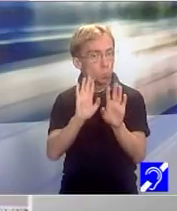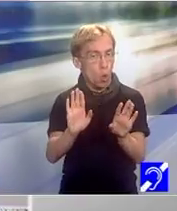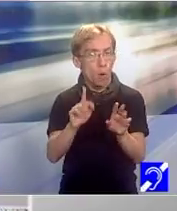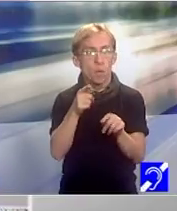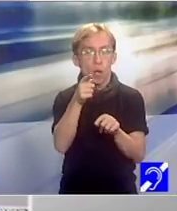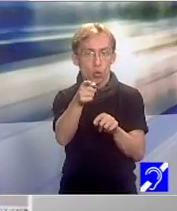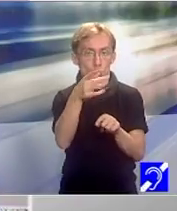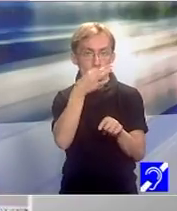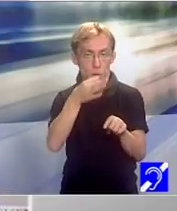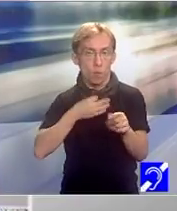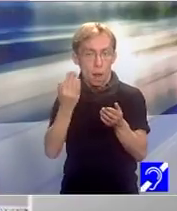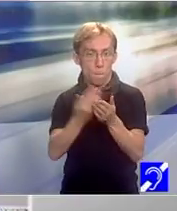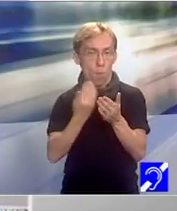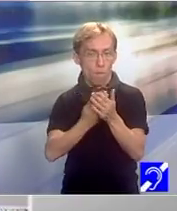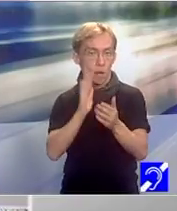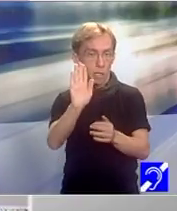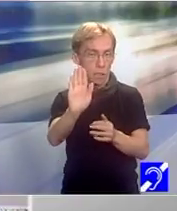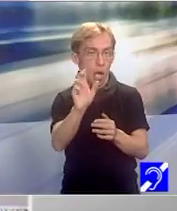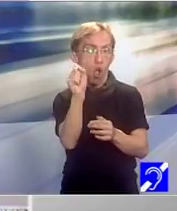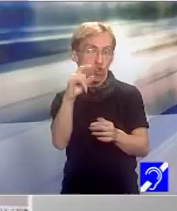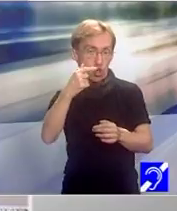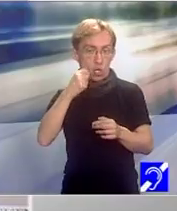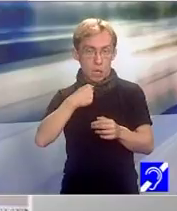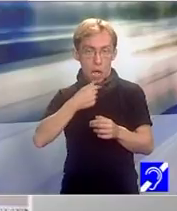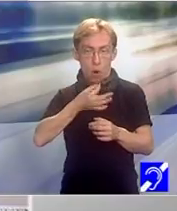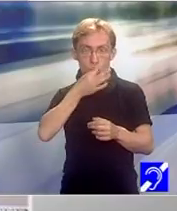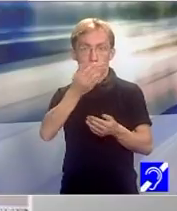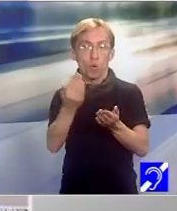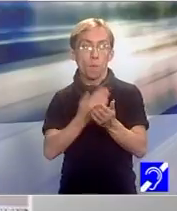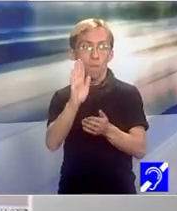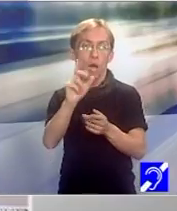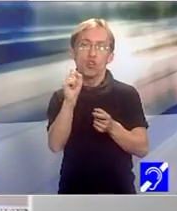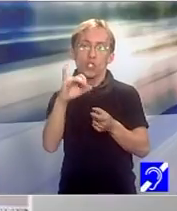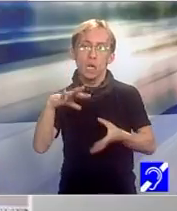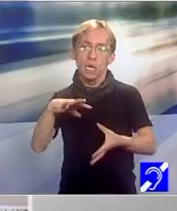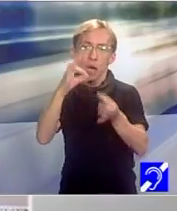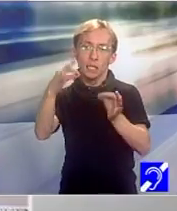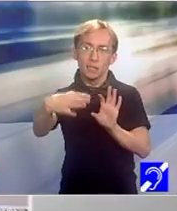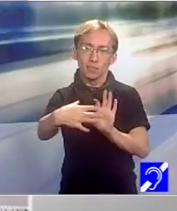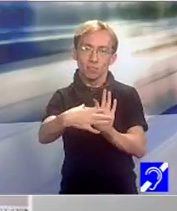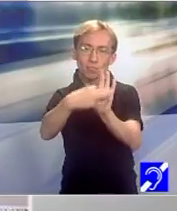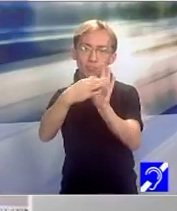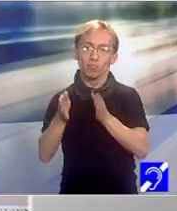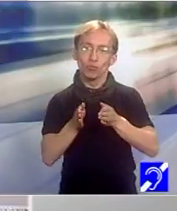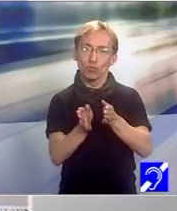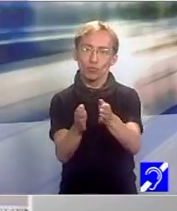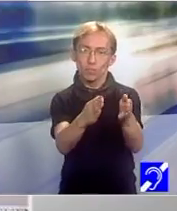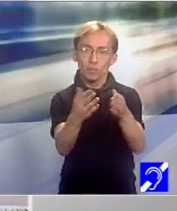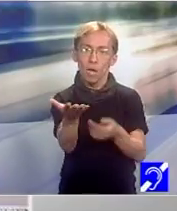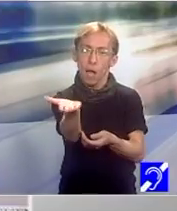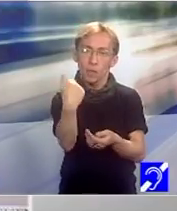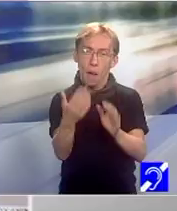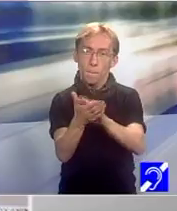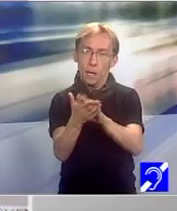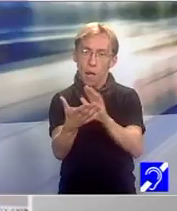îți spun povestea mea, ca să ne găsim drumul comun. Să mergem împreună. Pur și simplu le-am întins o mână. Uite, asta e mâna mea. Dă-mi mâna ta. Nu